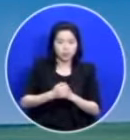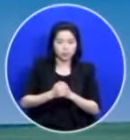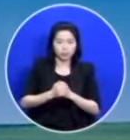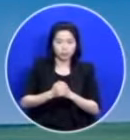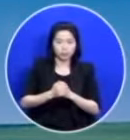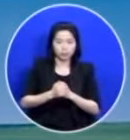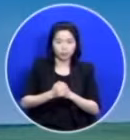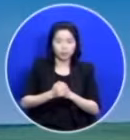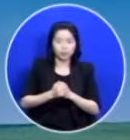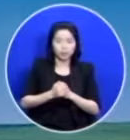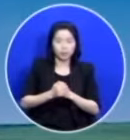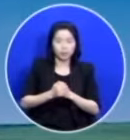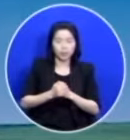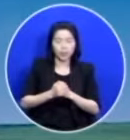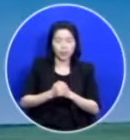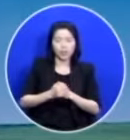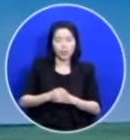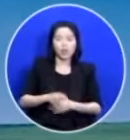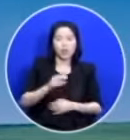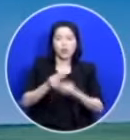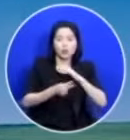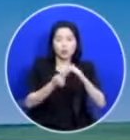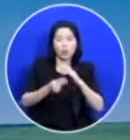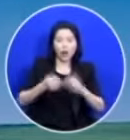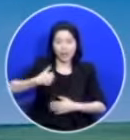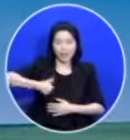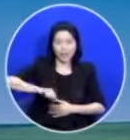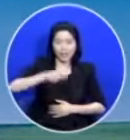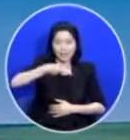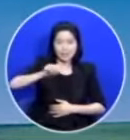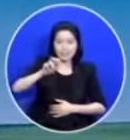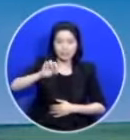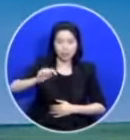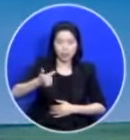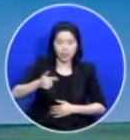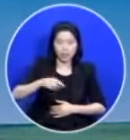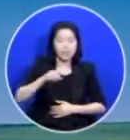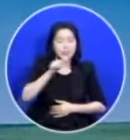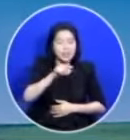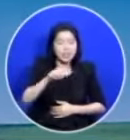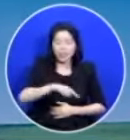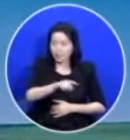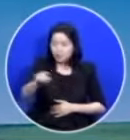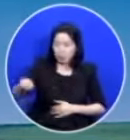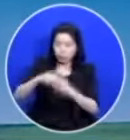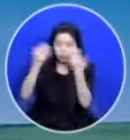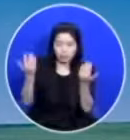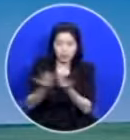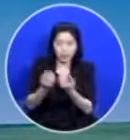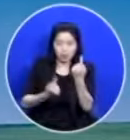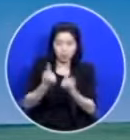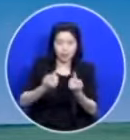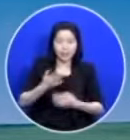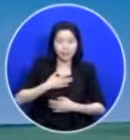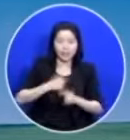물었습니다 요한의 아들 시몬아 내가이 모든 사람들보다 나를 더